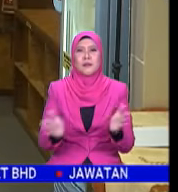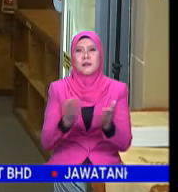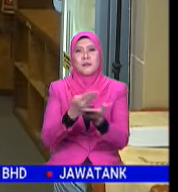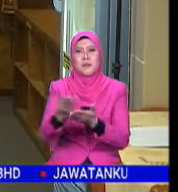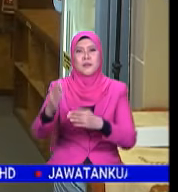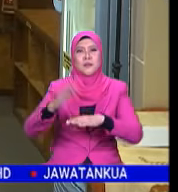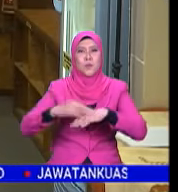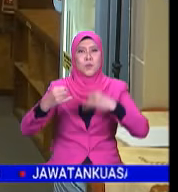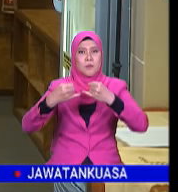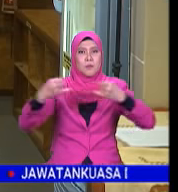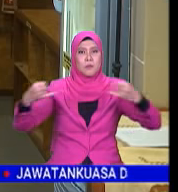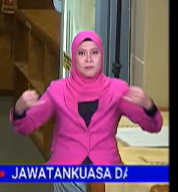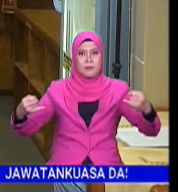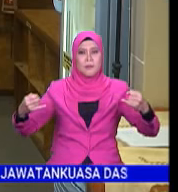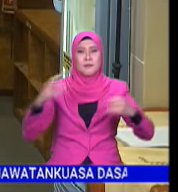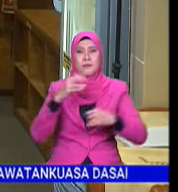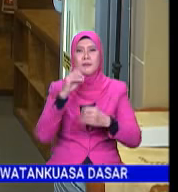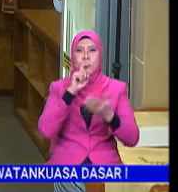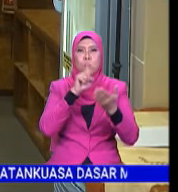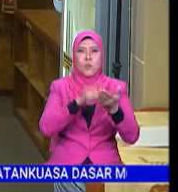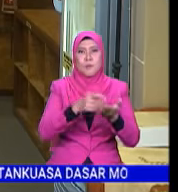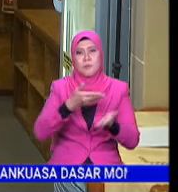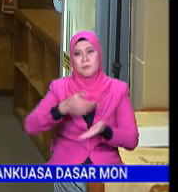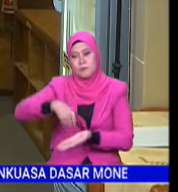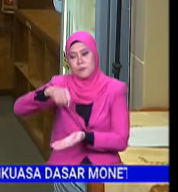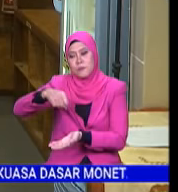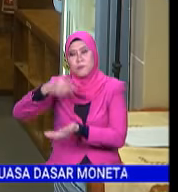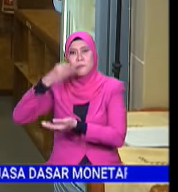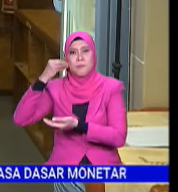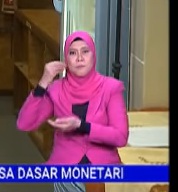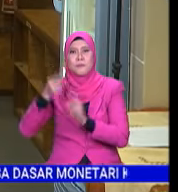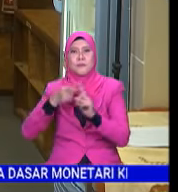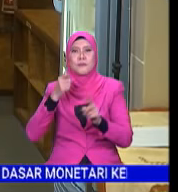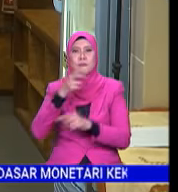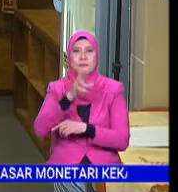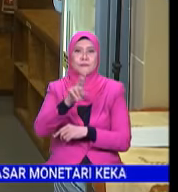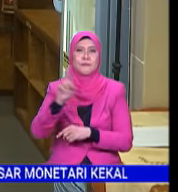secara dalam talian serta pesanan bawa pulang di semua RNR.